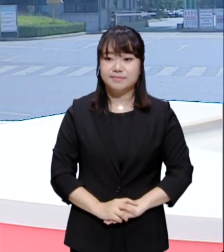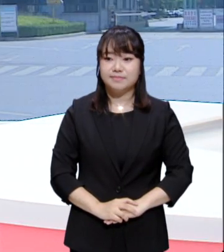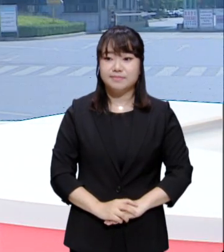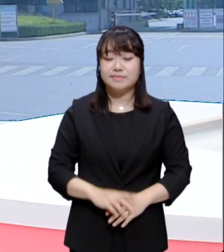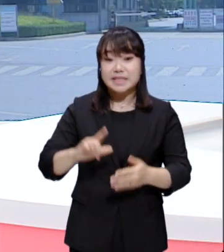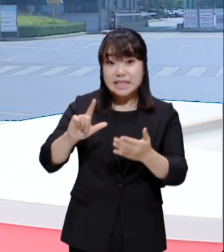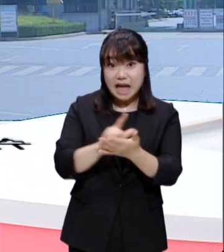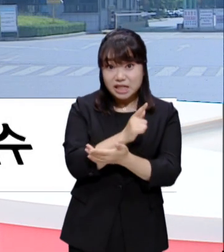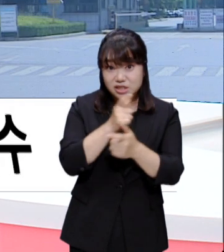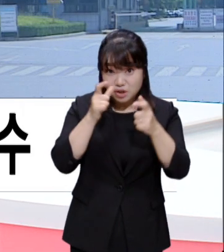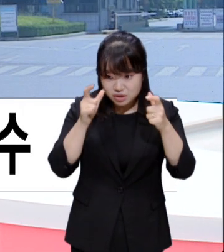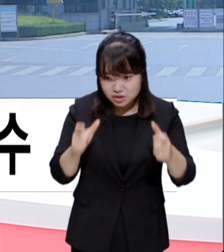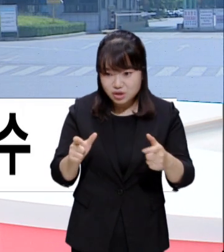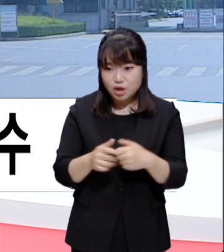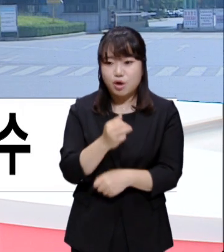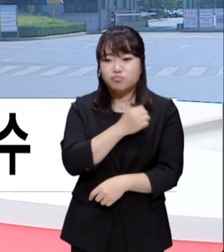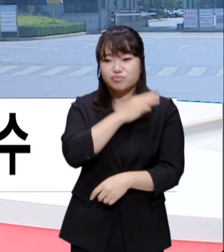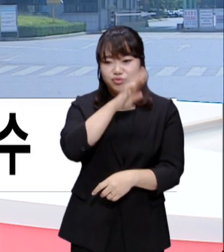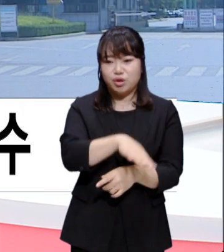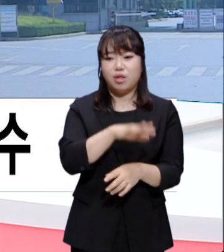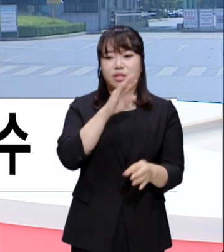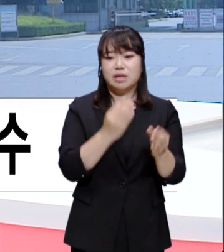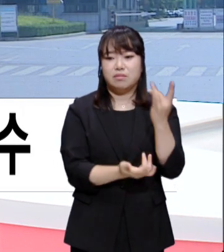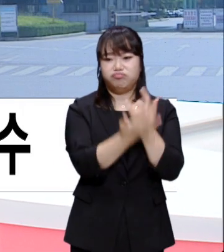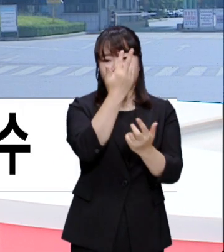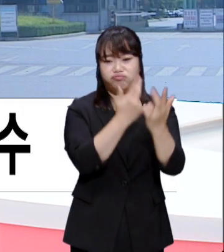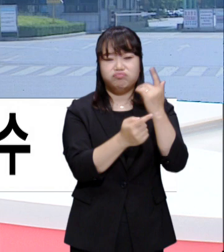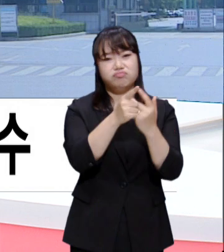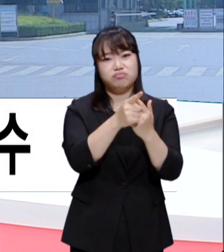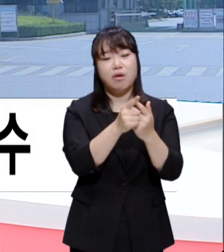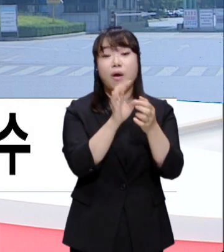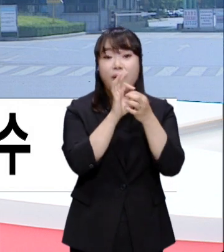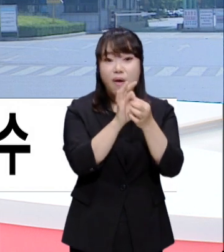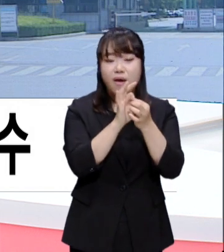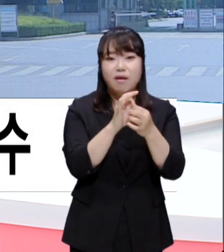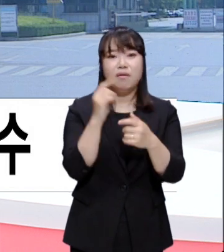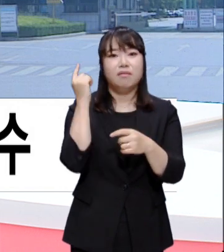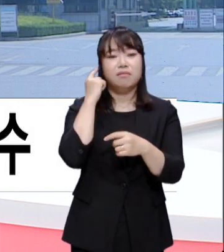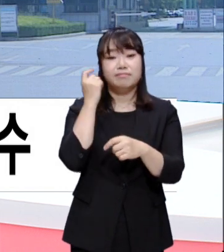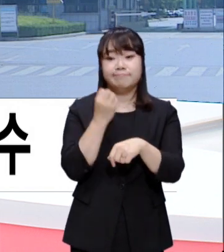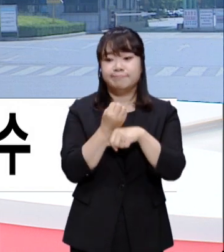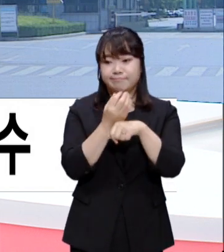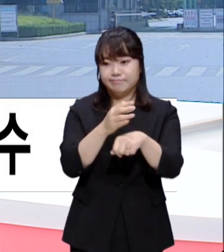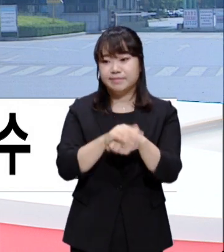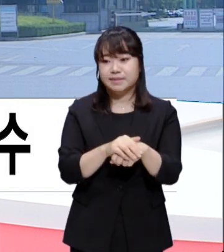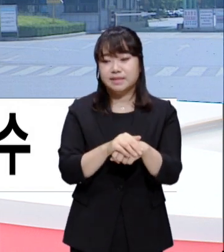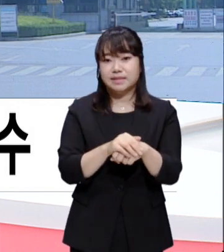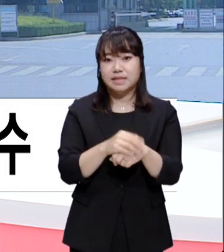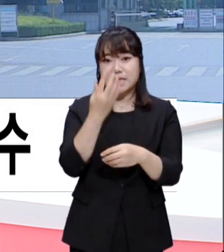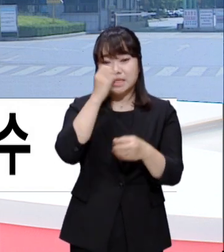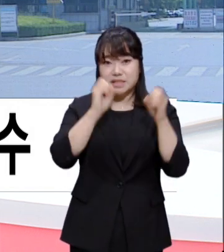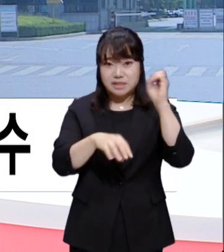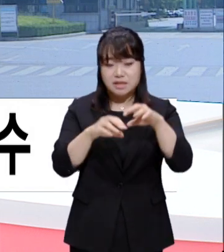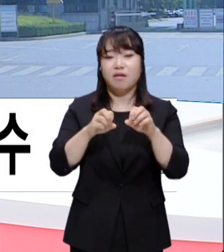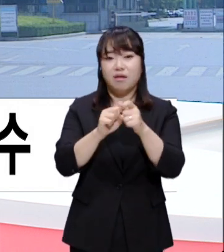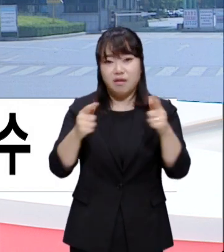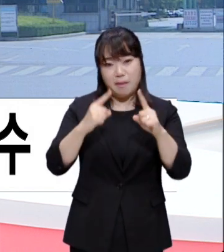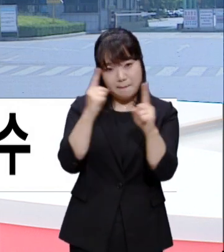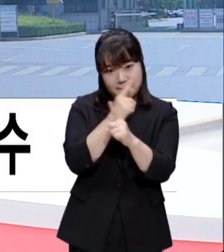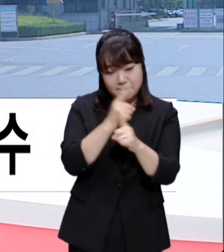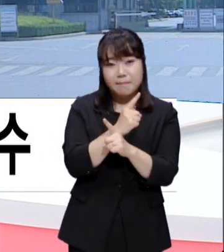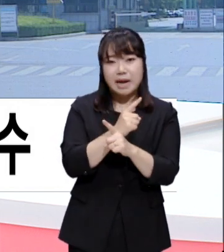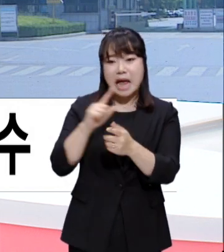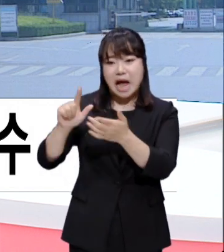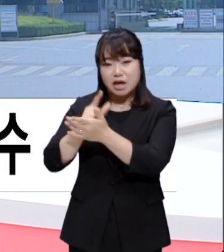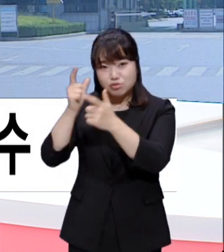네, 강서 지역에선 부천 소각장 광역화가 이슈입니다. 부천시의 자원순환센터를 강서구와 공동으로